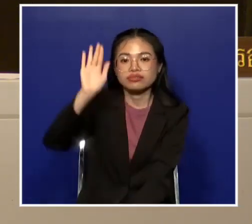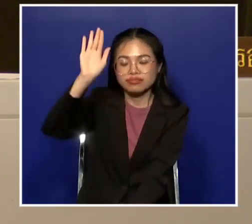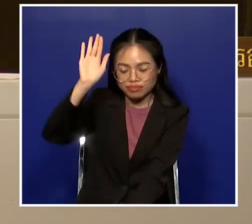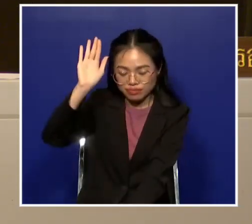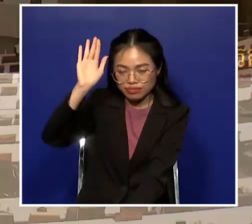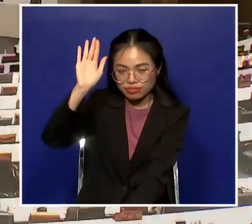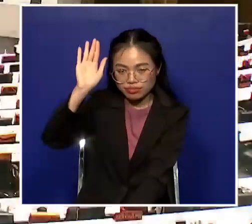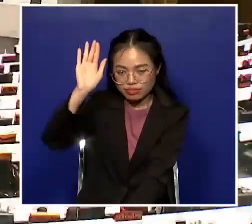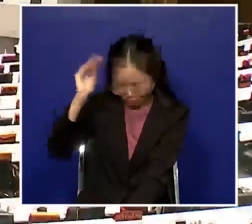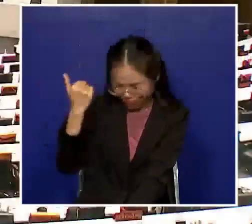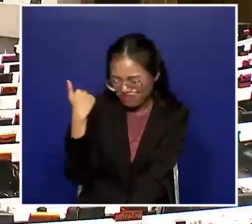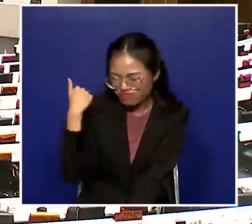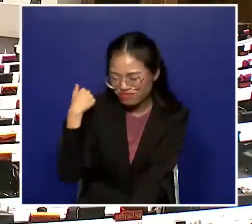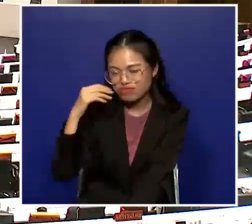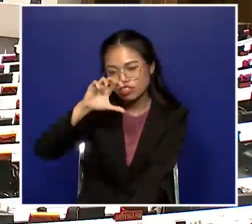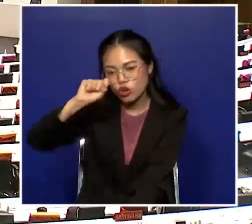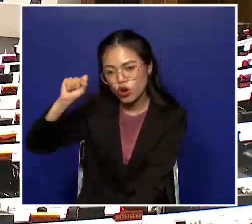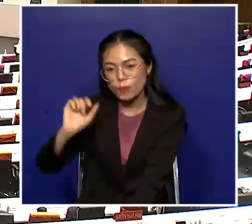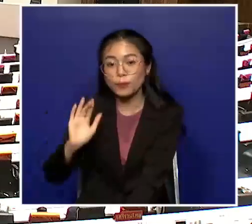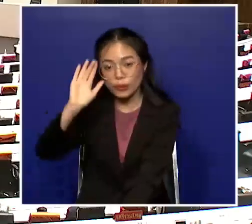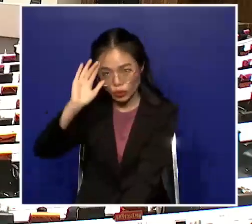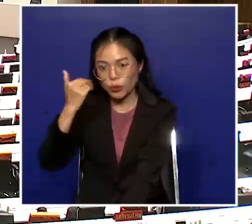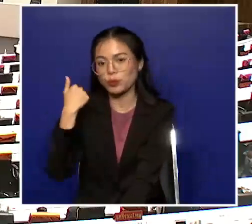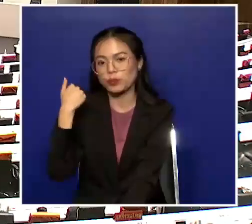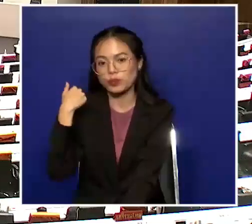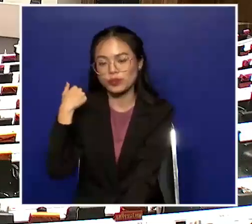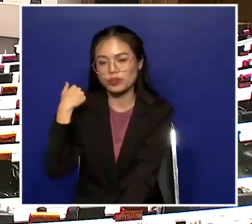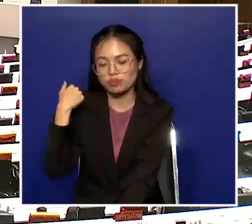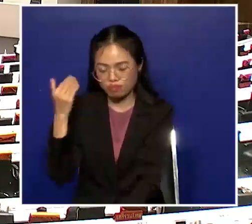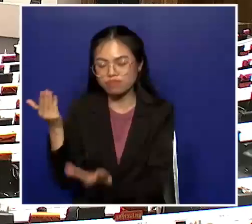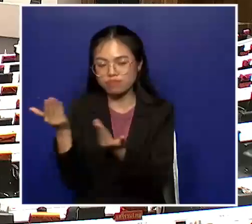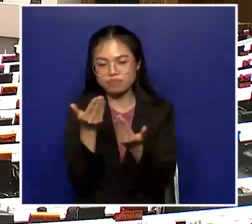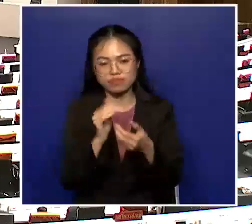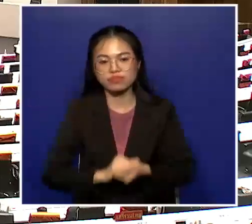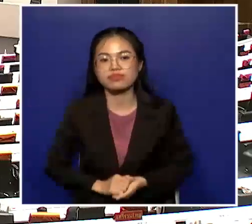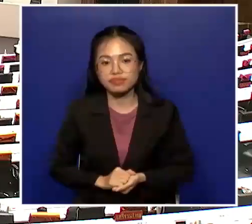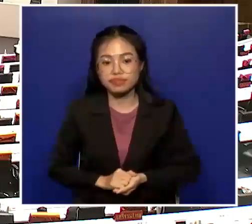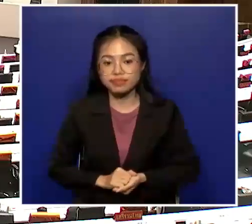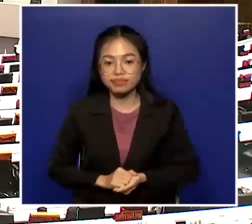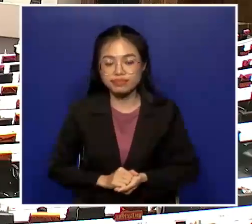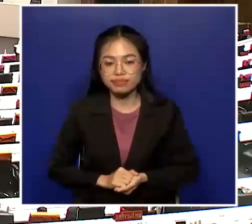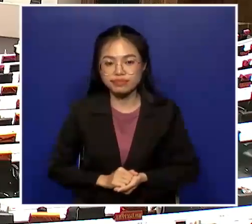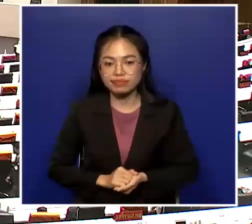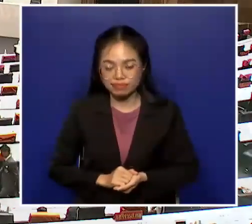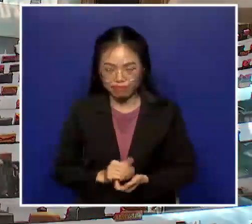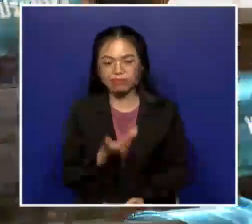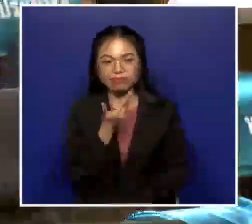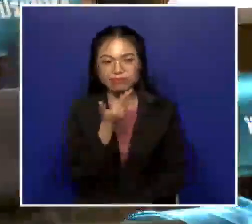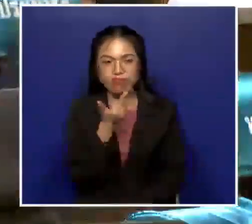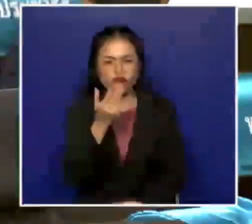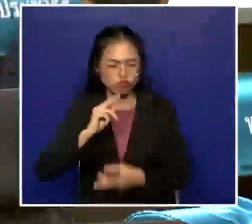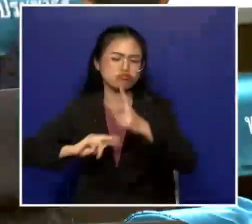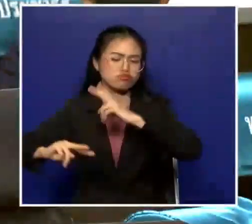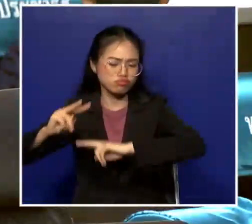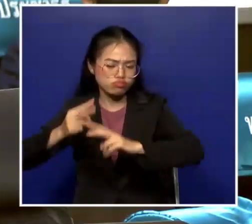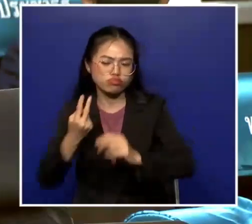เดี๋ยวยังมีท่านสมาชิกประท้วงเชิญครับ ด้วยความเคารพครับท่านประธานครับก็ขอให้ท่านประธานได้ควบคุมท่านผู้อภิปร